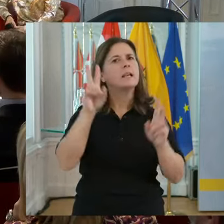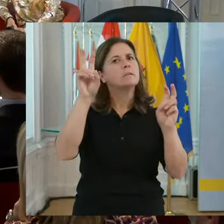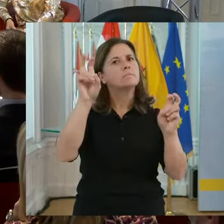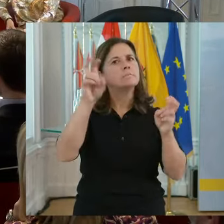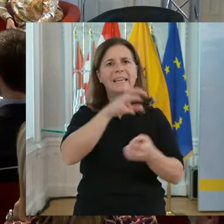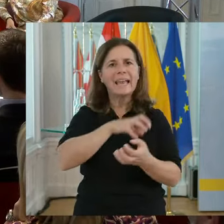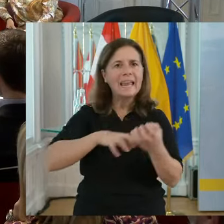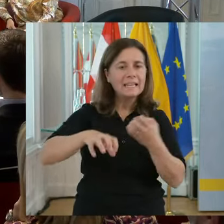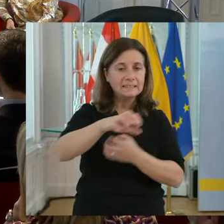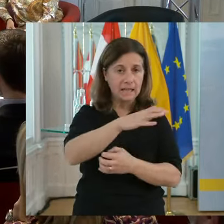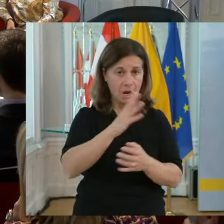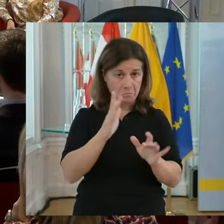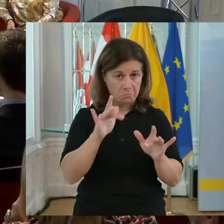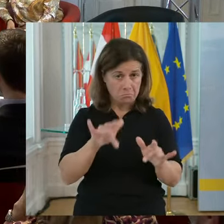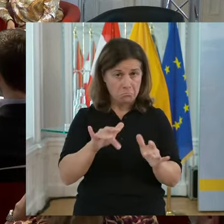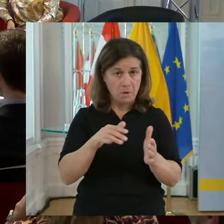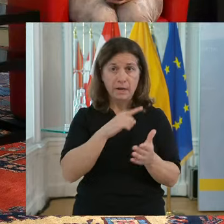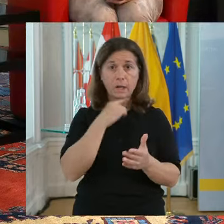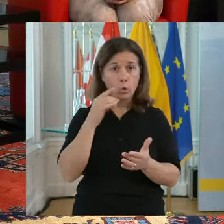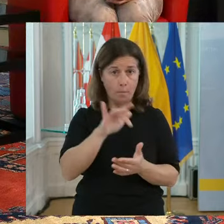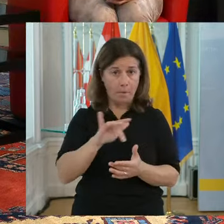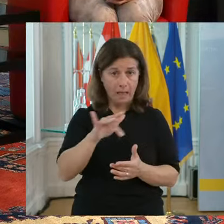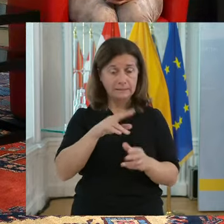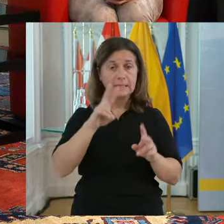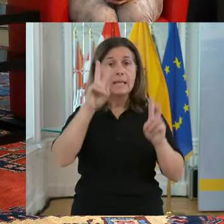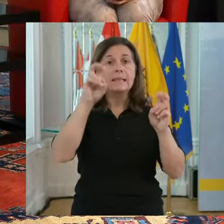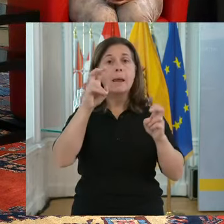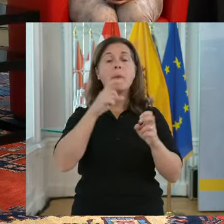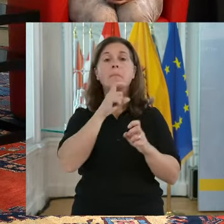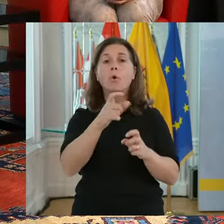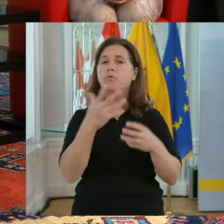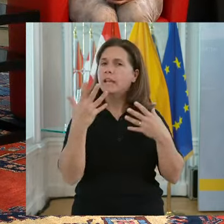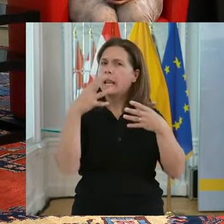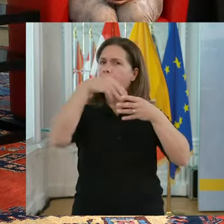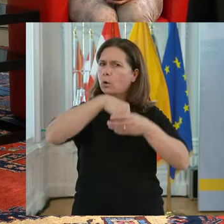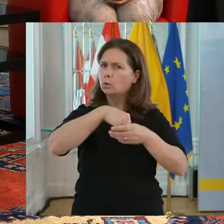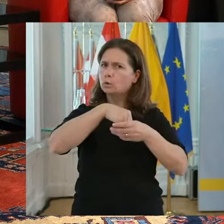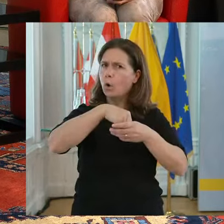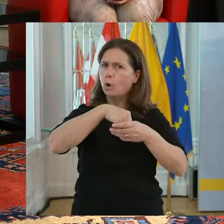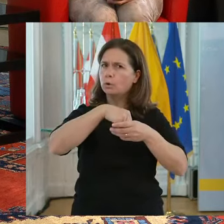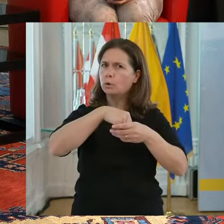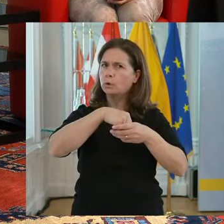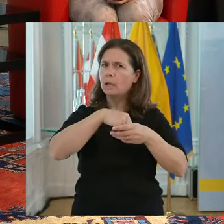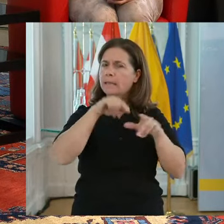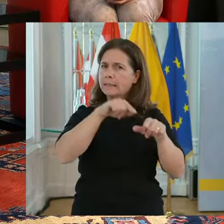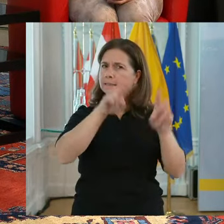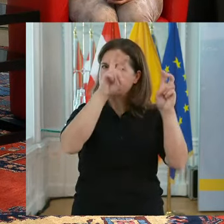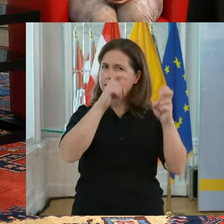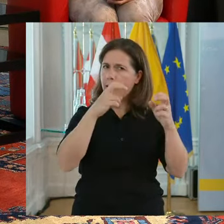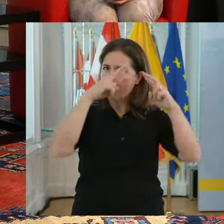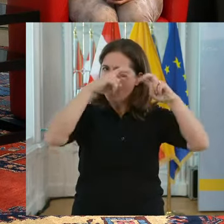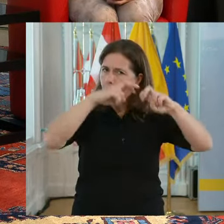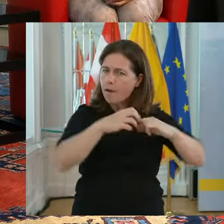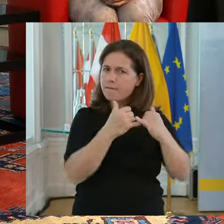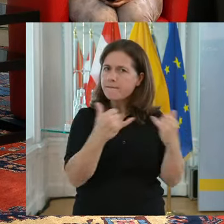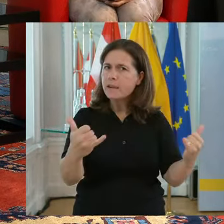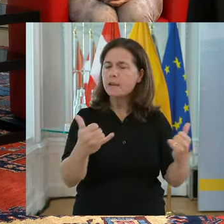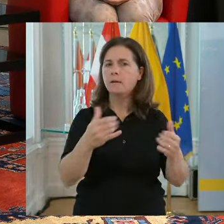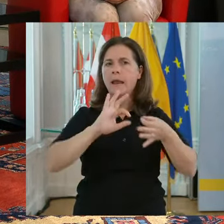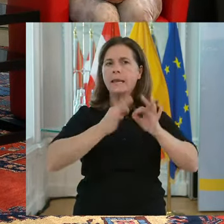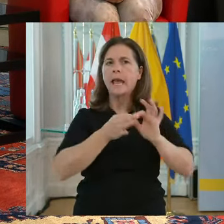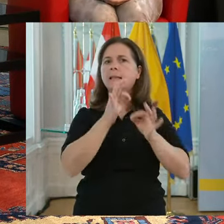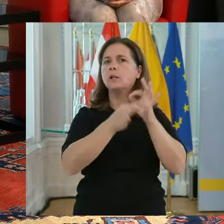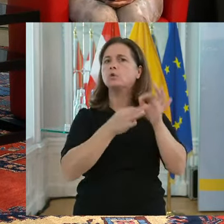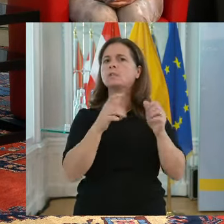bleibt da überhaupt ausreichend Platz, sich um das Thema der beruflichen Inklusion, ja, diesem Thema zu widmen? Wie sehen Sie da die Kärntner